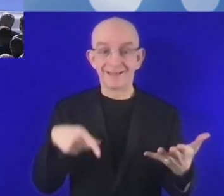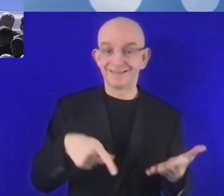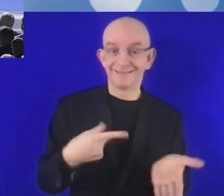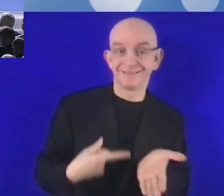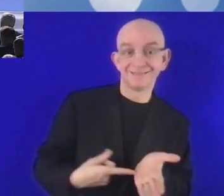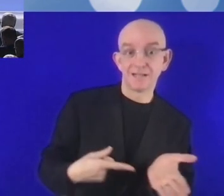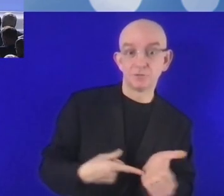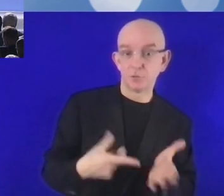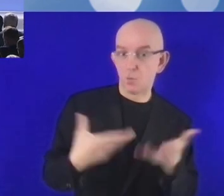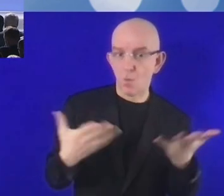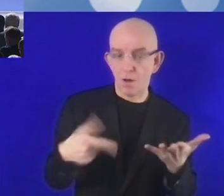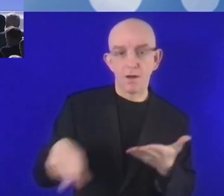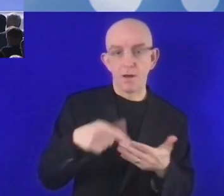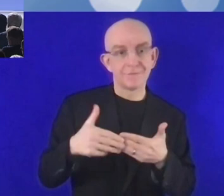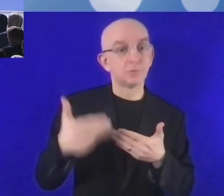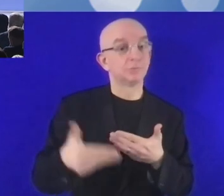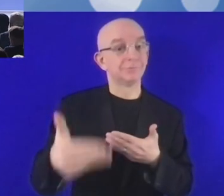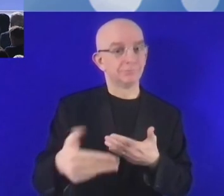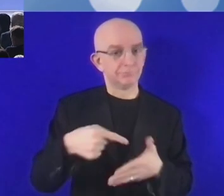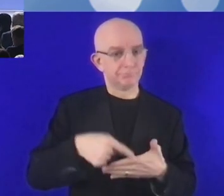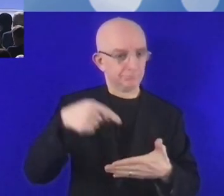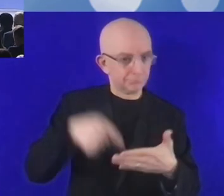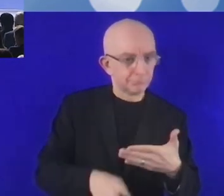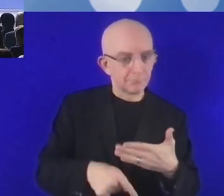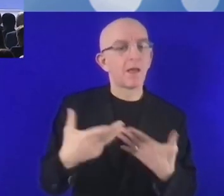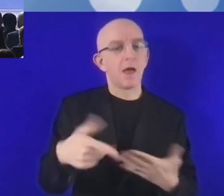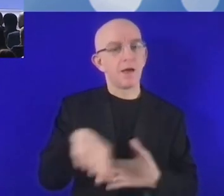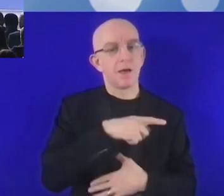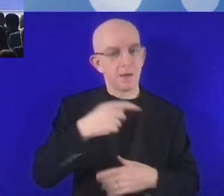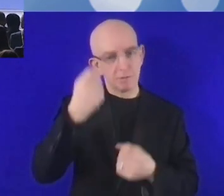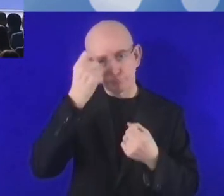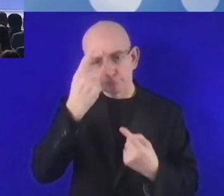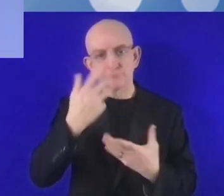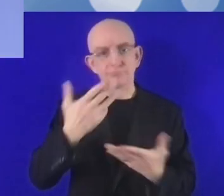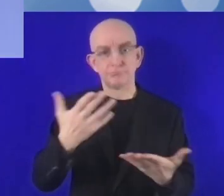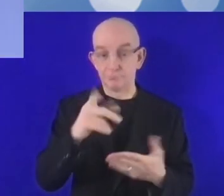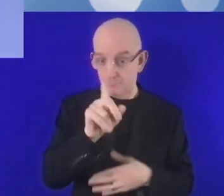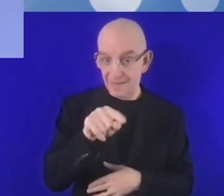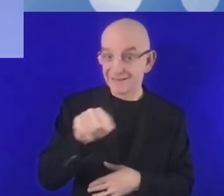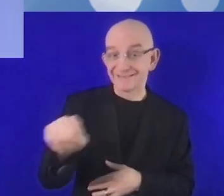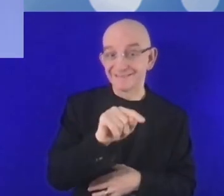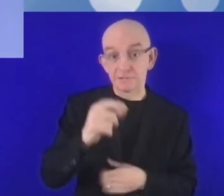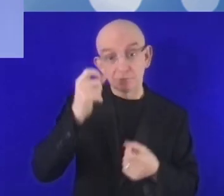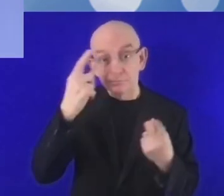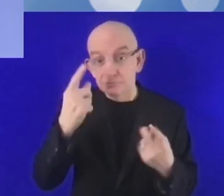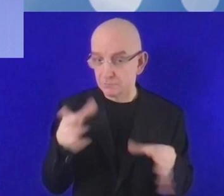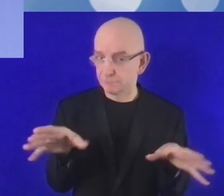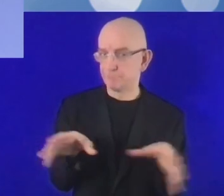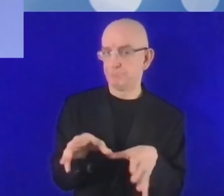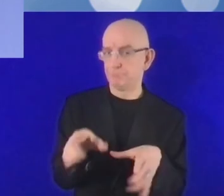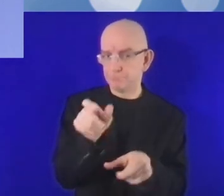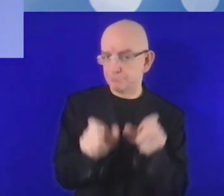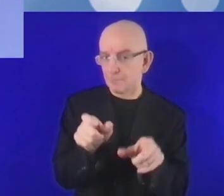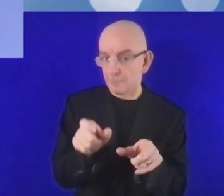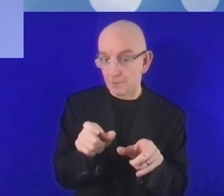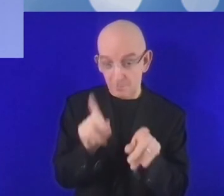们知道我们现在在十字路口的科技发展的过程当中，现在科技的发展有更多的影响，对我们的生